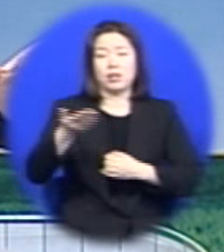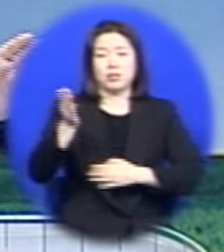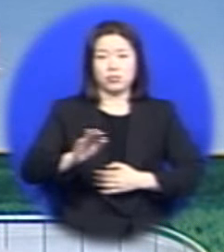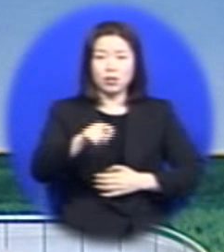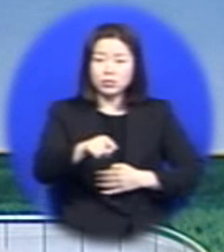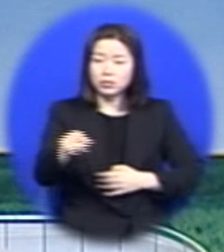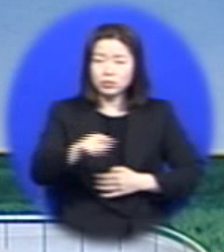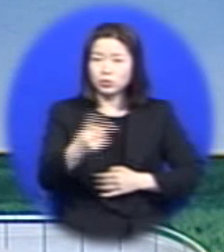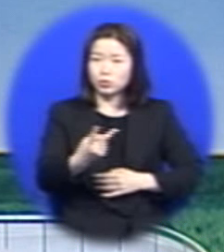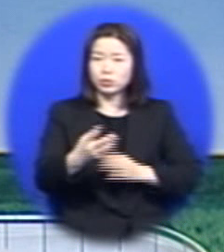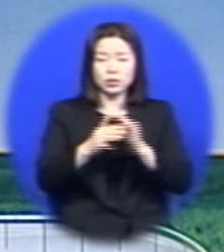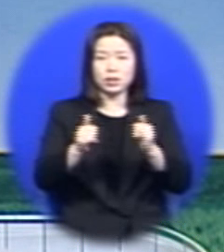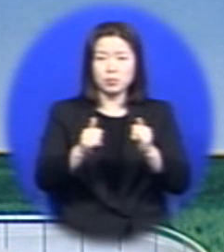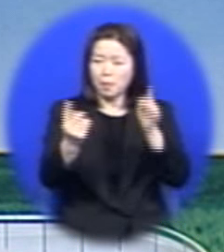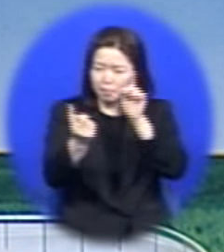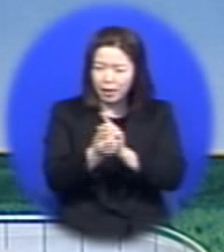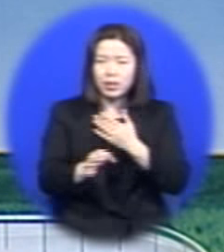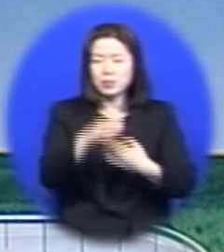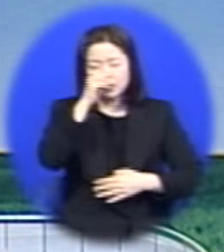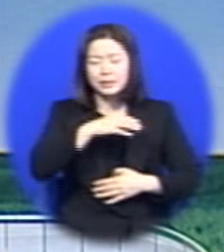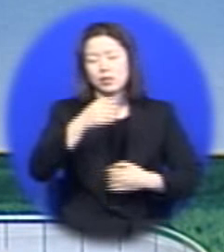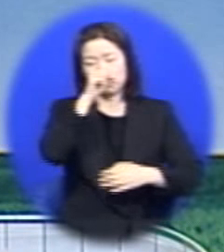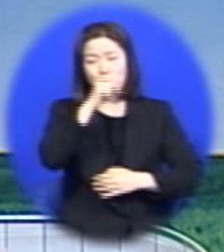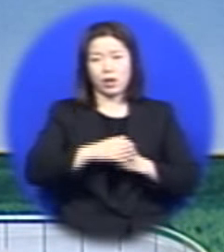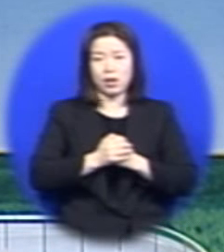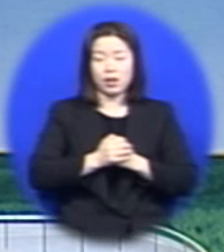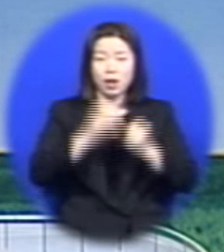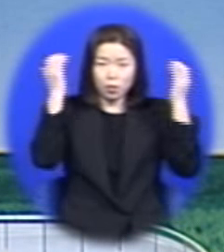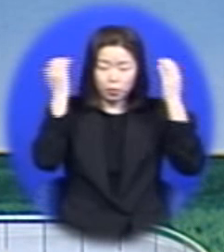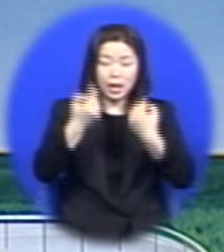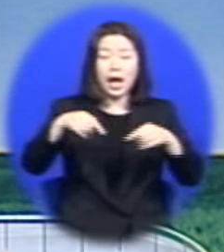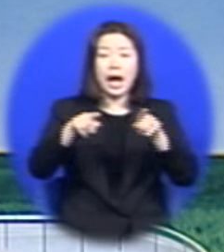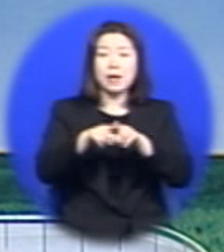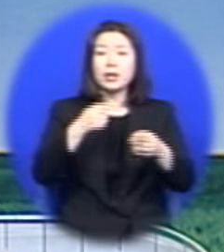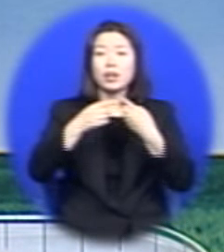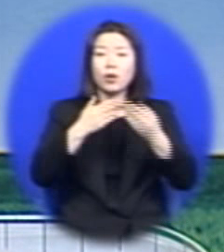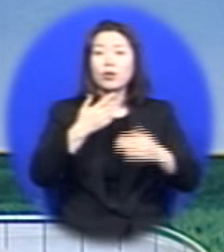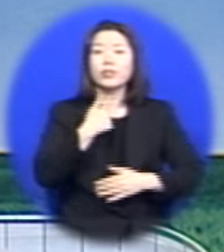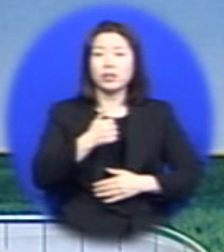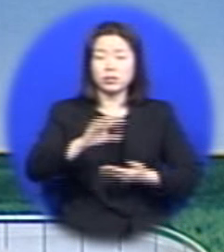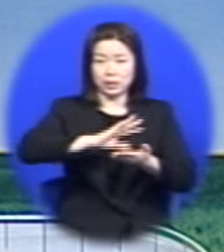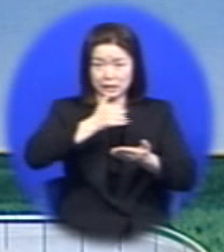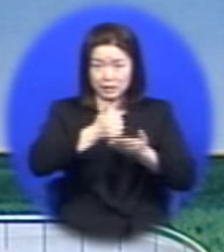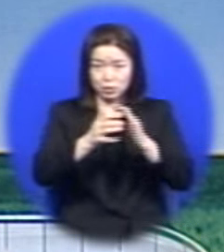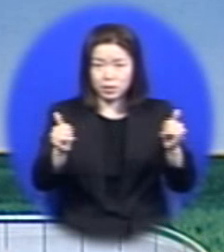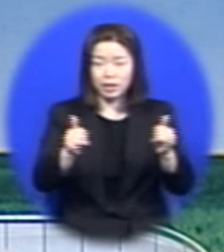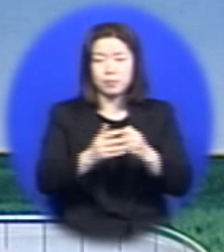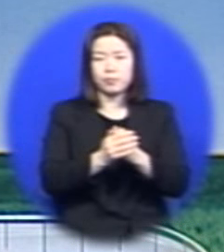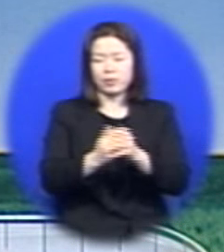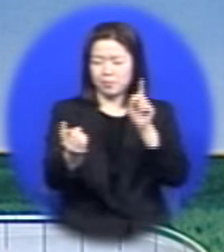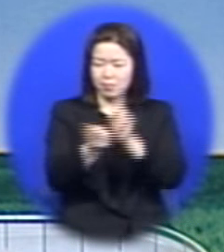그들은 만나면 그냥 좋았어요. 고난을 함께 겪었던 그리스도인들. 만남